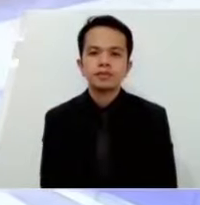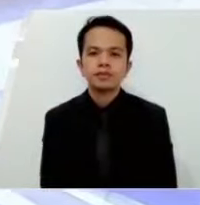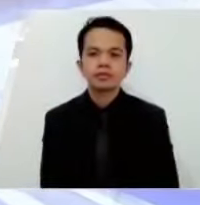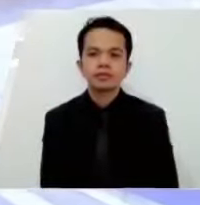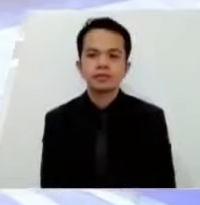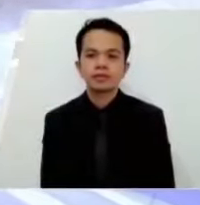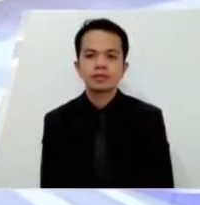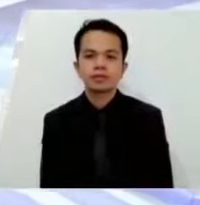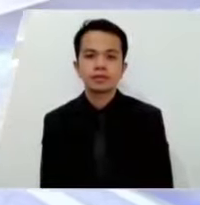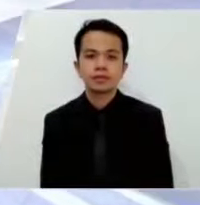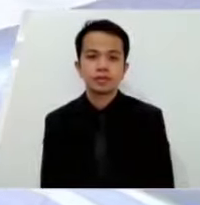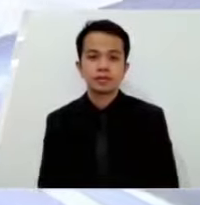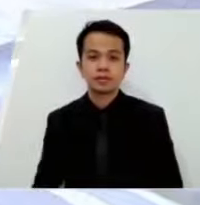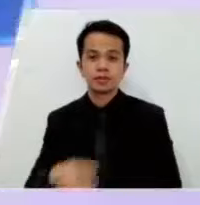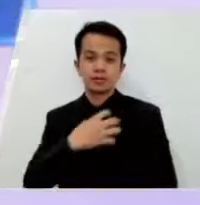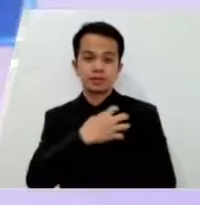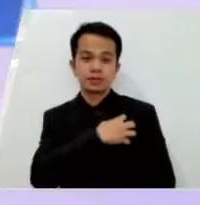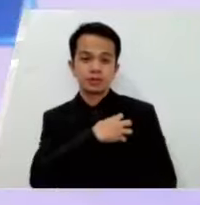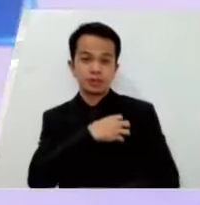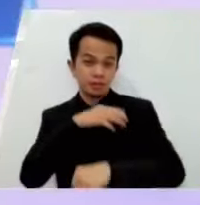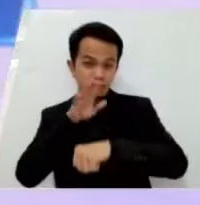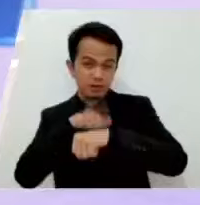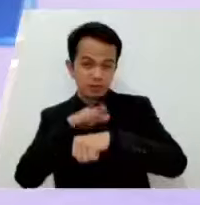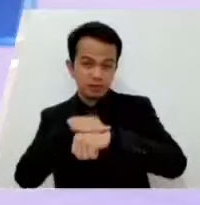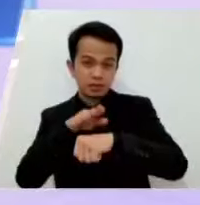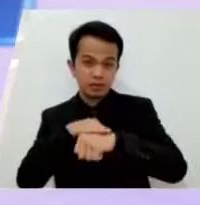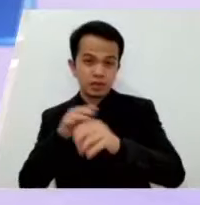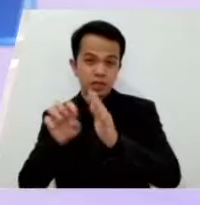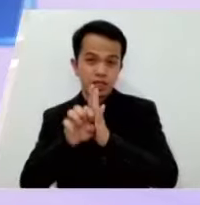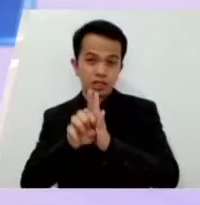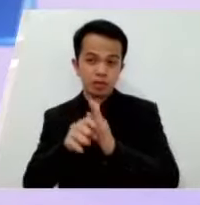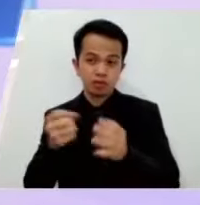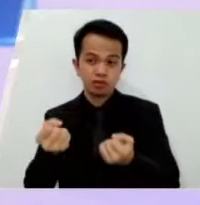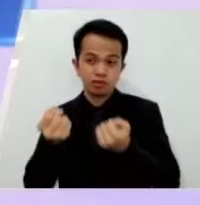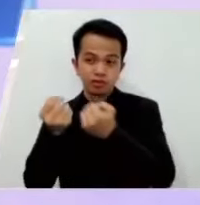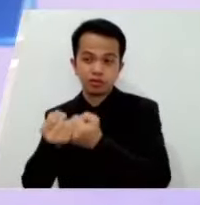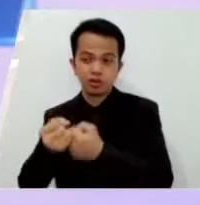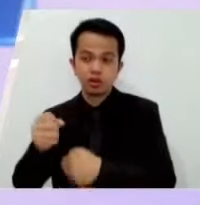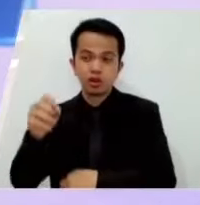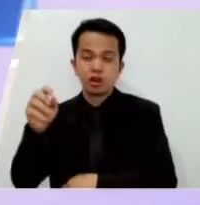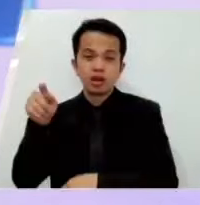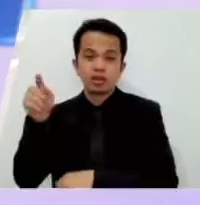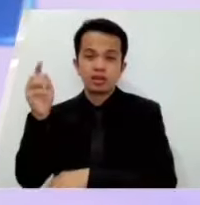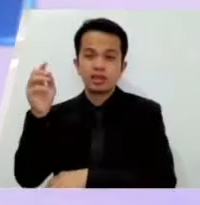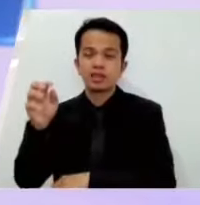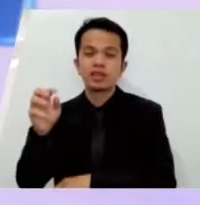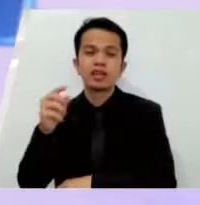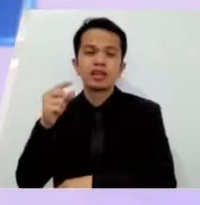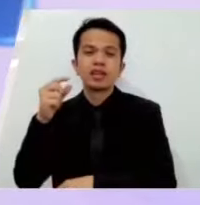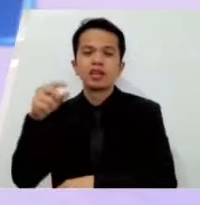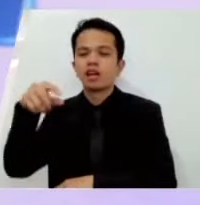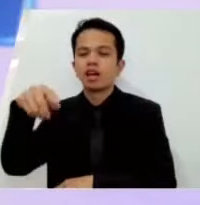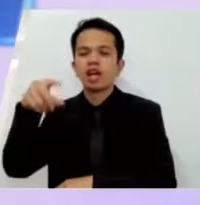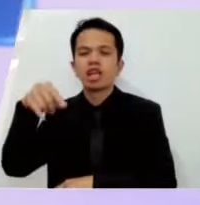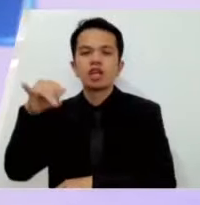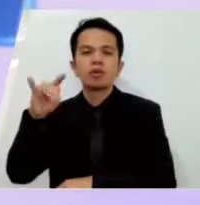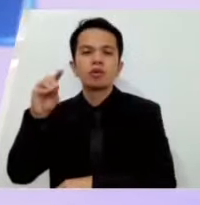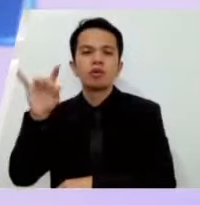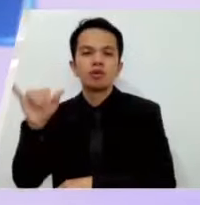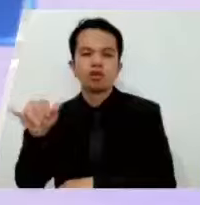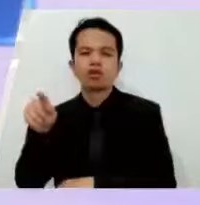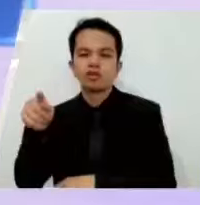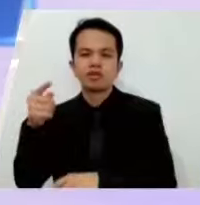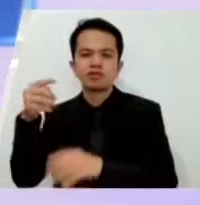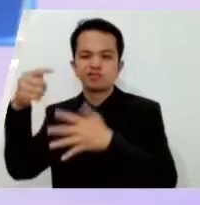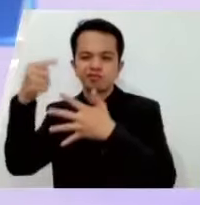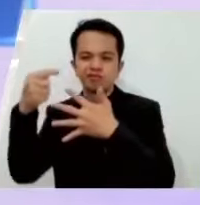Nagbabala ang PNP sa sino mang magkakanlong kay Pastor Apollo Quiboloy na itinuturing ng pugante dahil sa mga kasong kinakaharap niya. Pwede